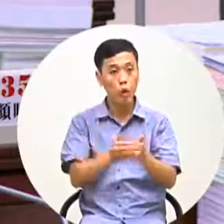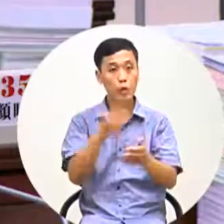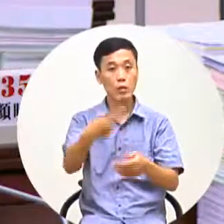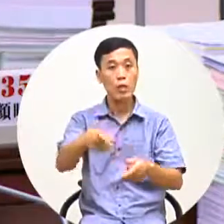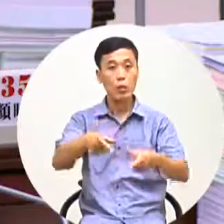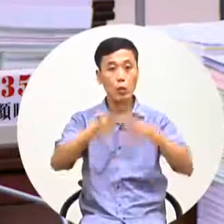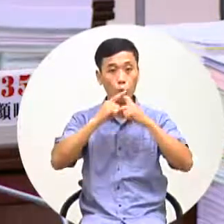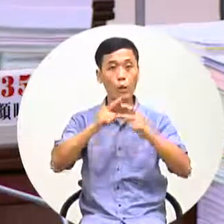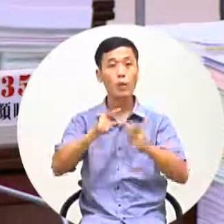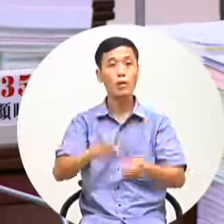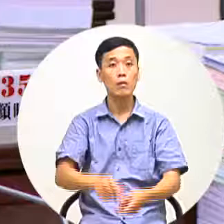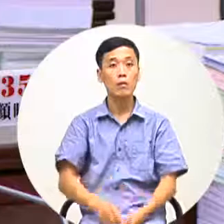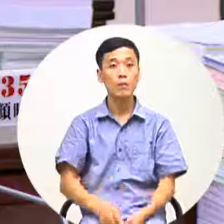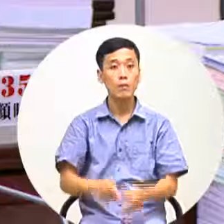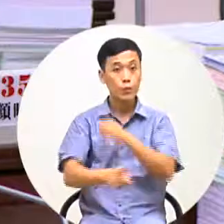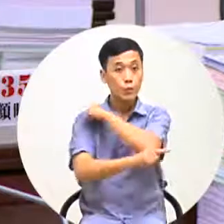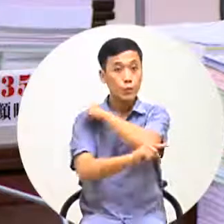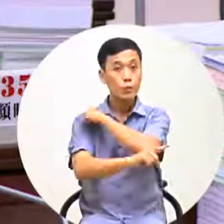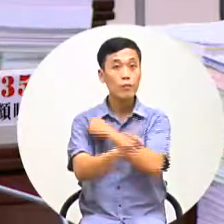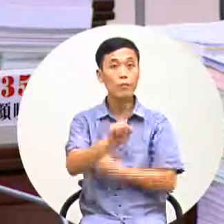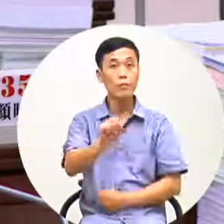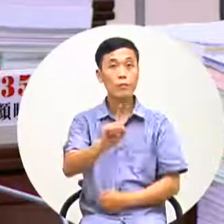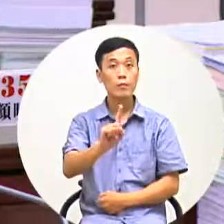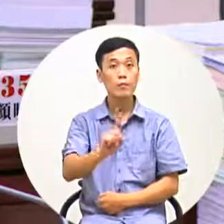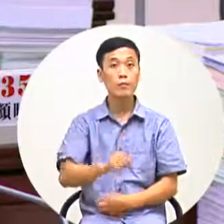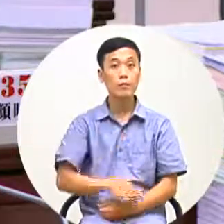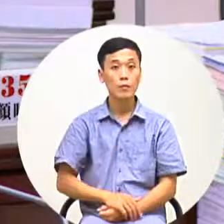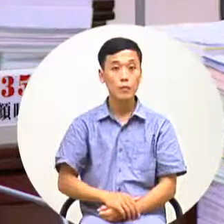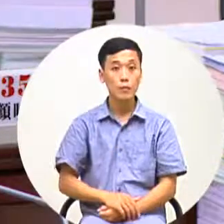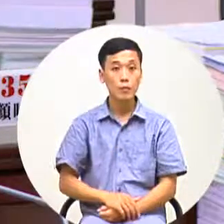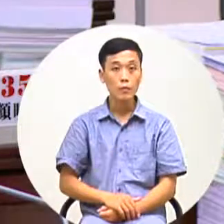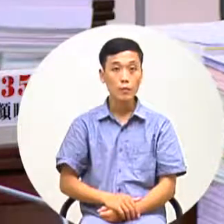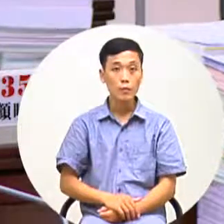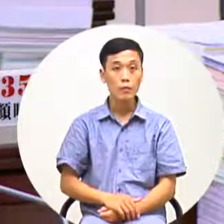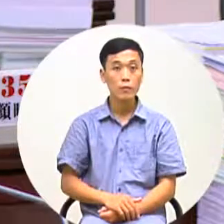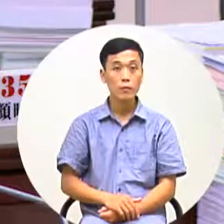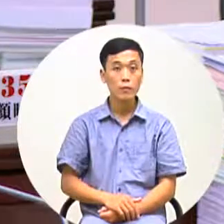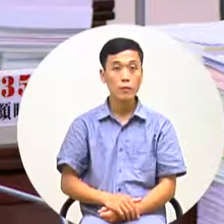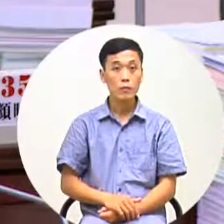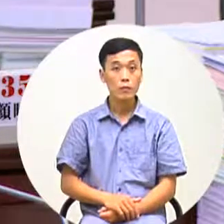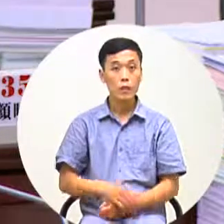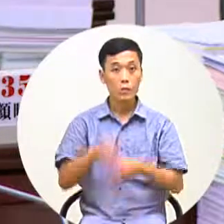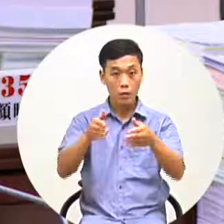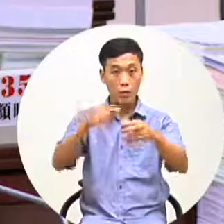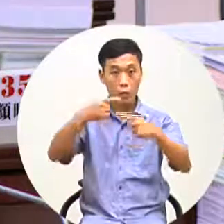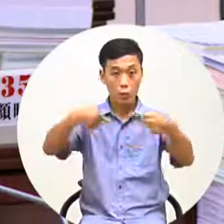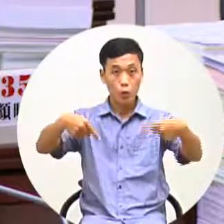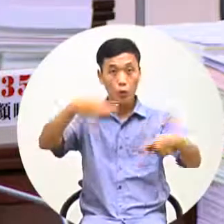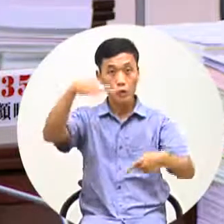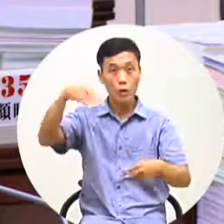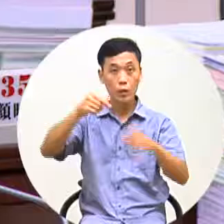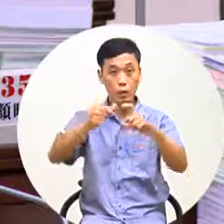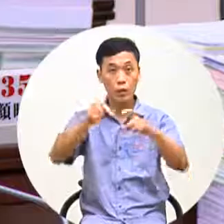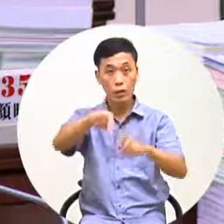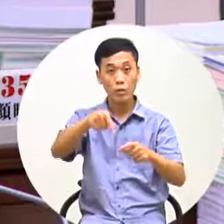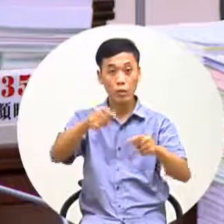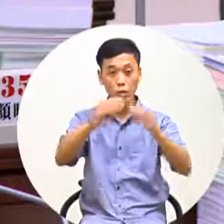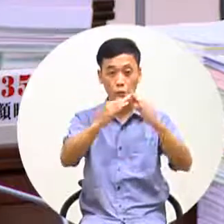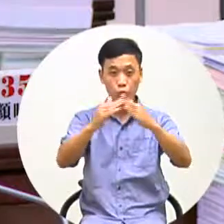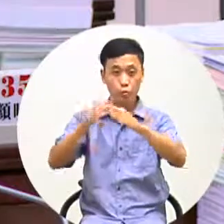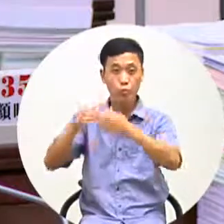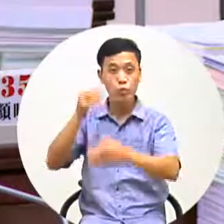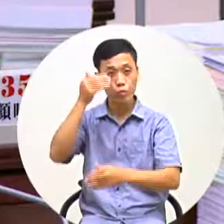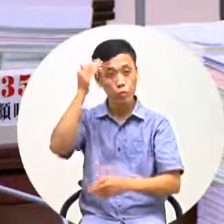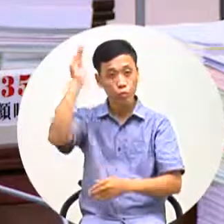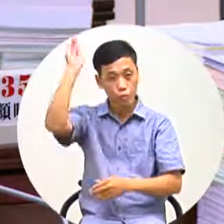样呢，在古山区，它是一个老部落，很多的道路几乎